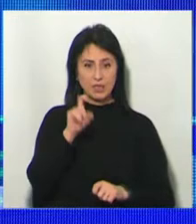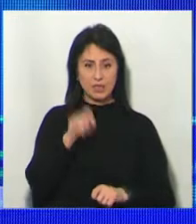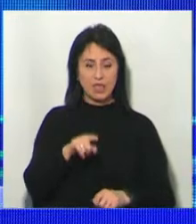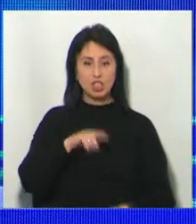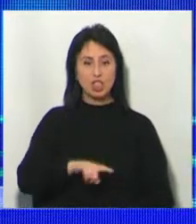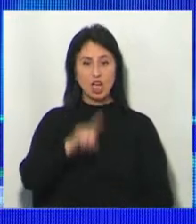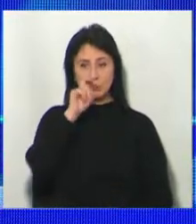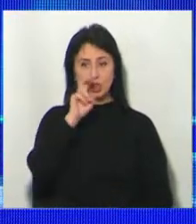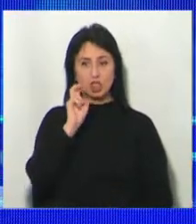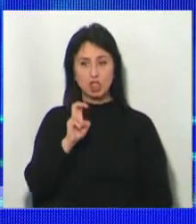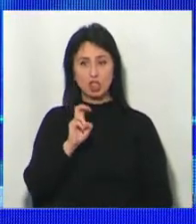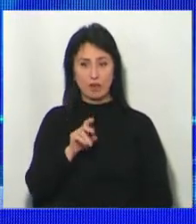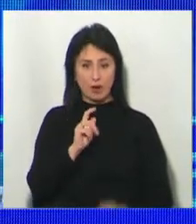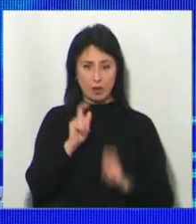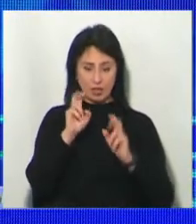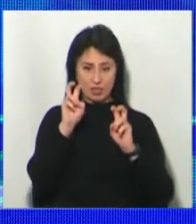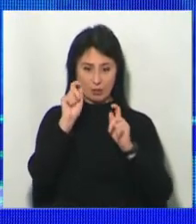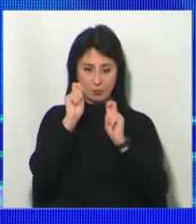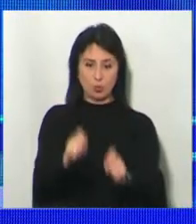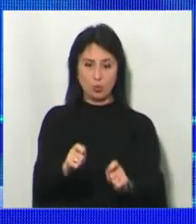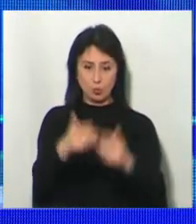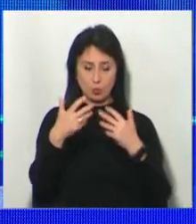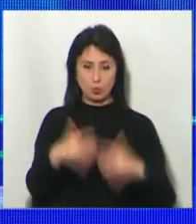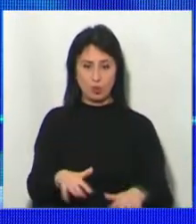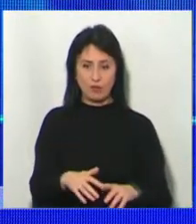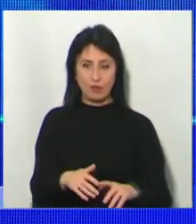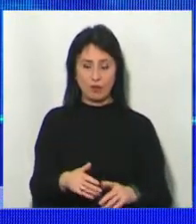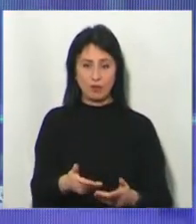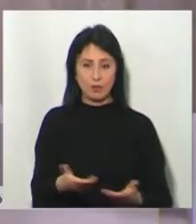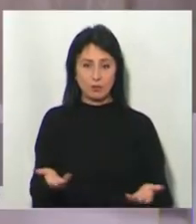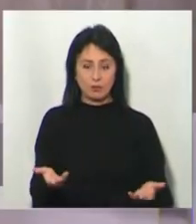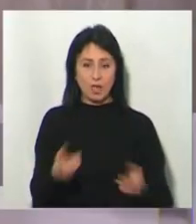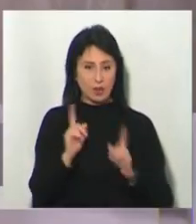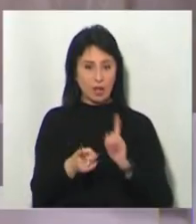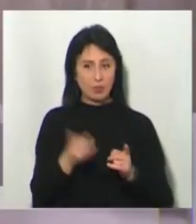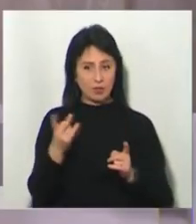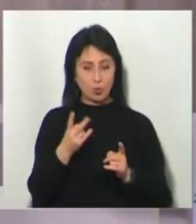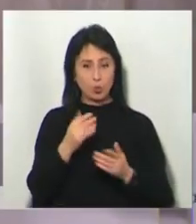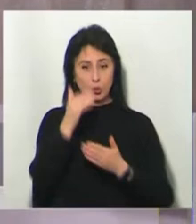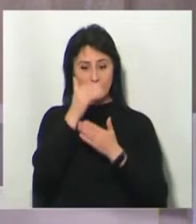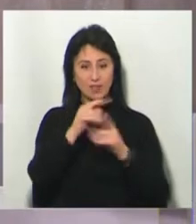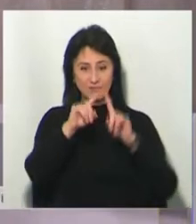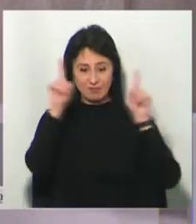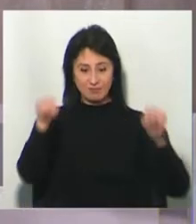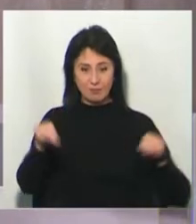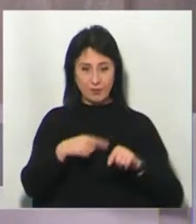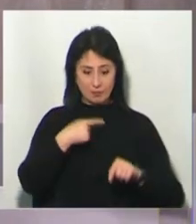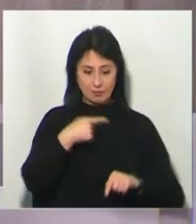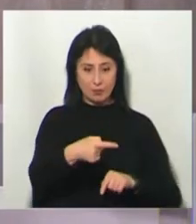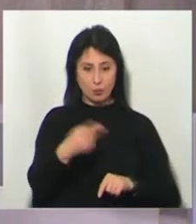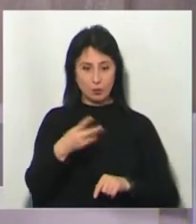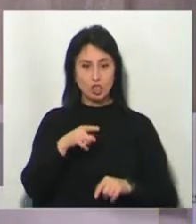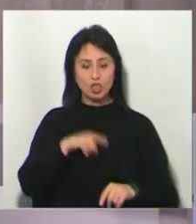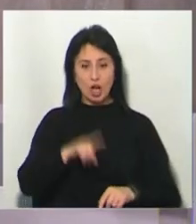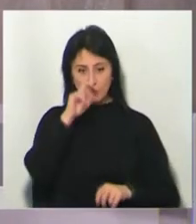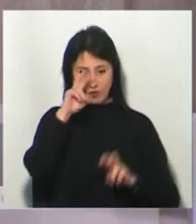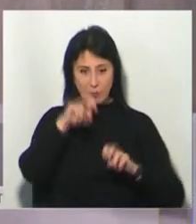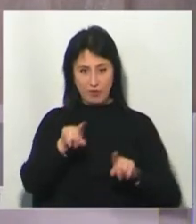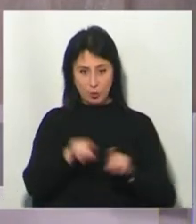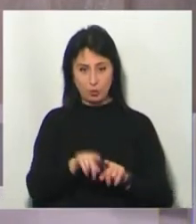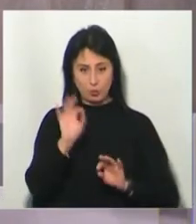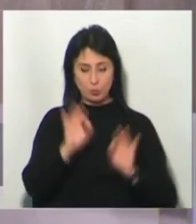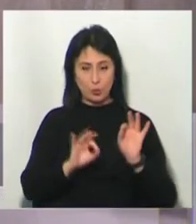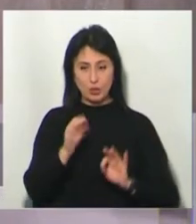პრობლემაა სახელდარქმეული, რომლის უკანასკნელ შარდაა, რომ ნამდვილად გაჩნდება ასეთი კითხვა. მაგრამ